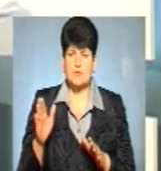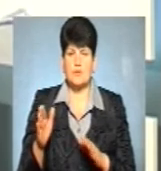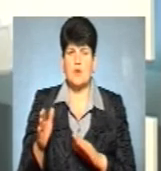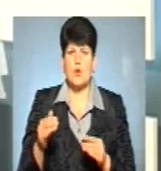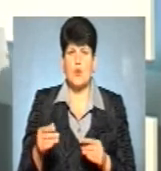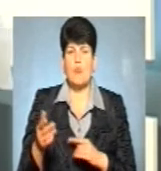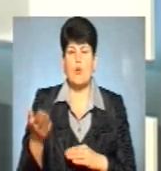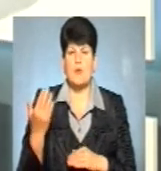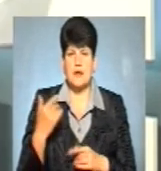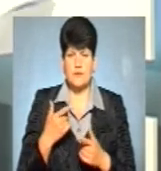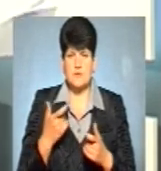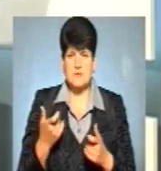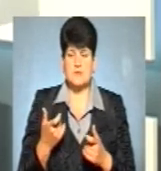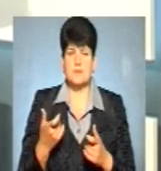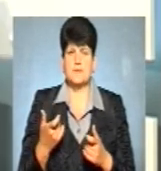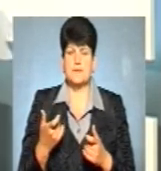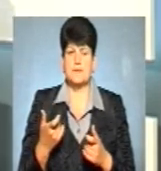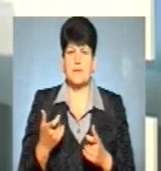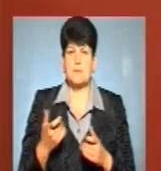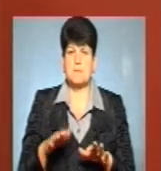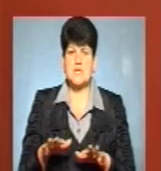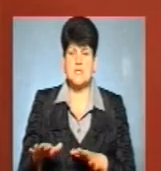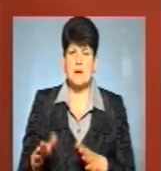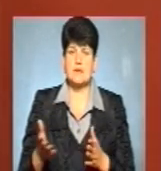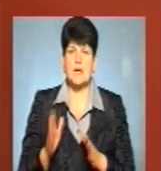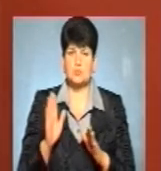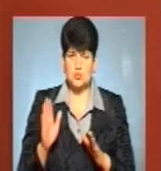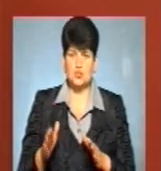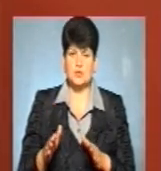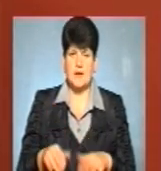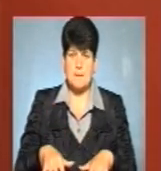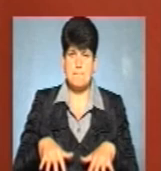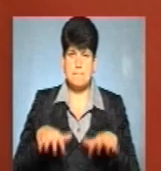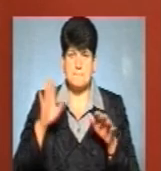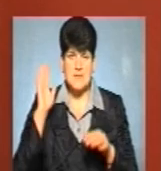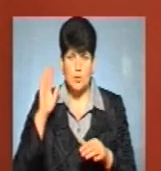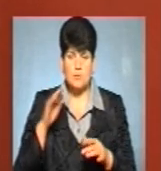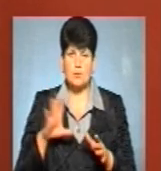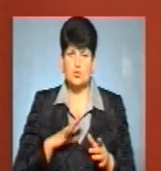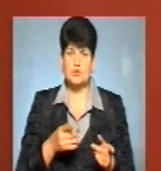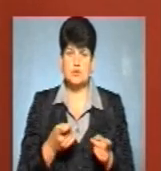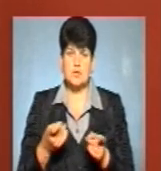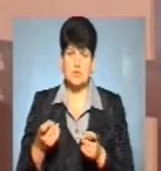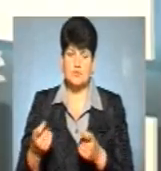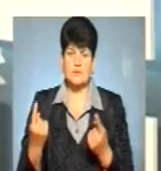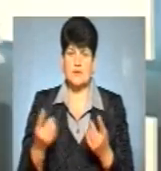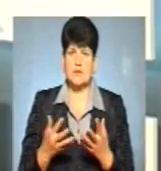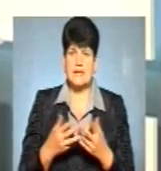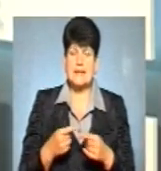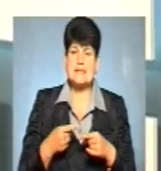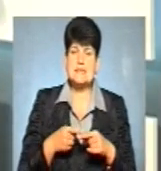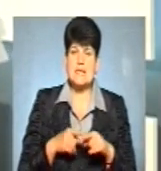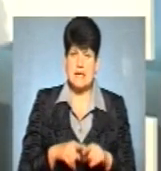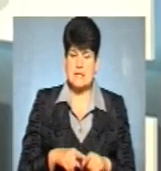попередньої інформації за минулі роки, спрогнозованих місцях, де буде відбуватися підтоплення, було залучено достатня кількість техніки, і